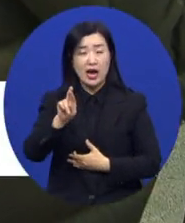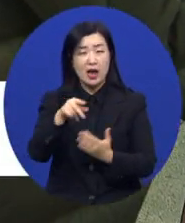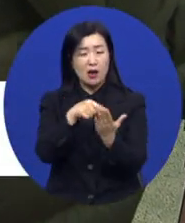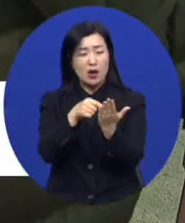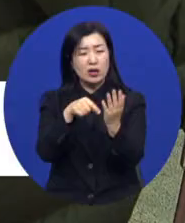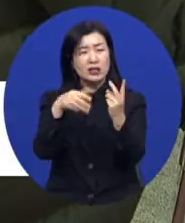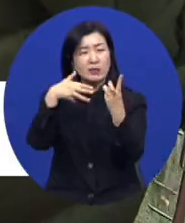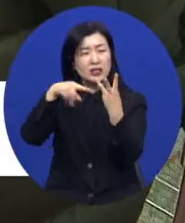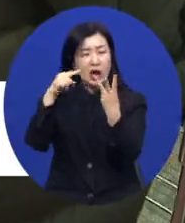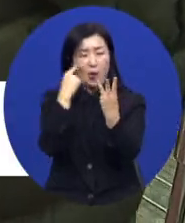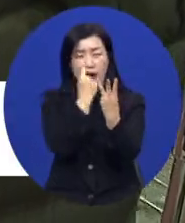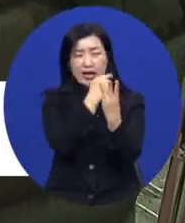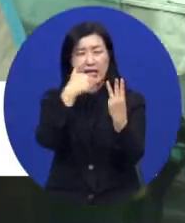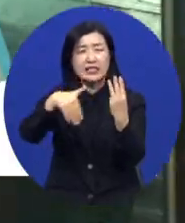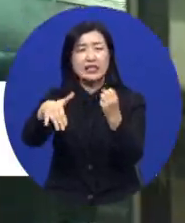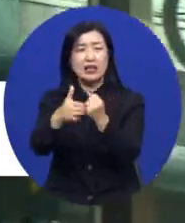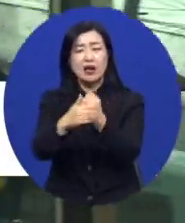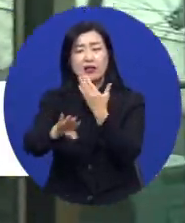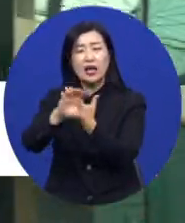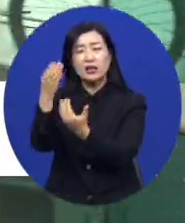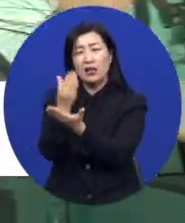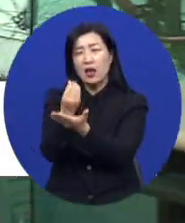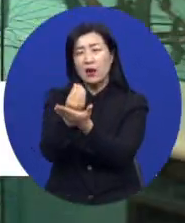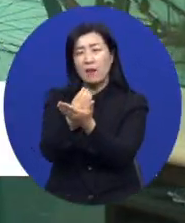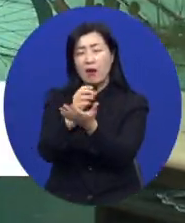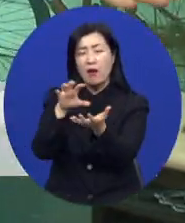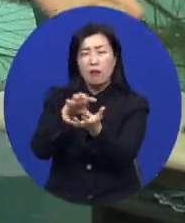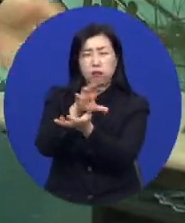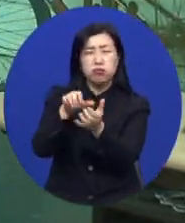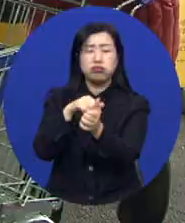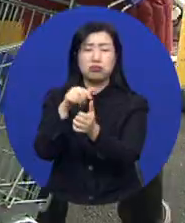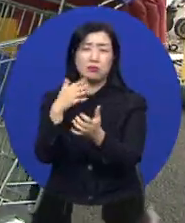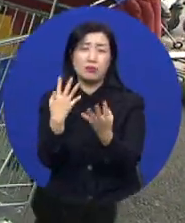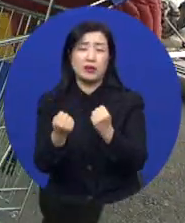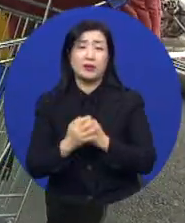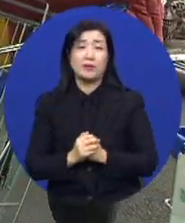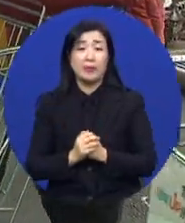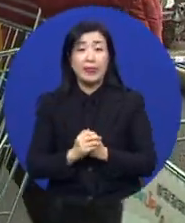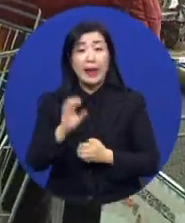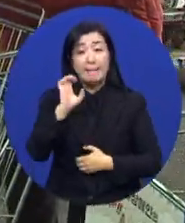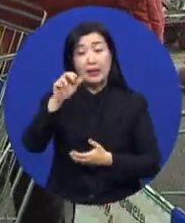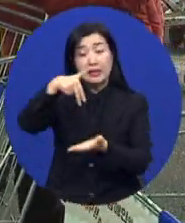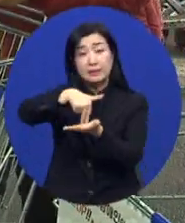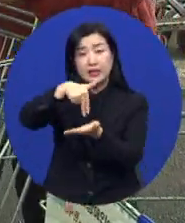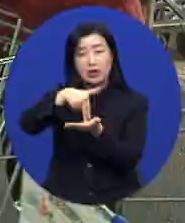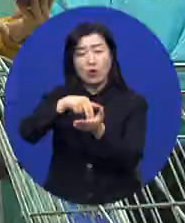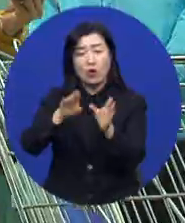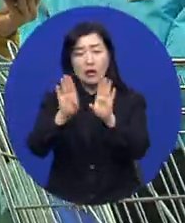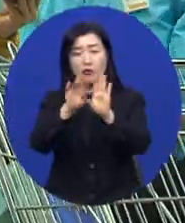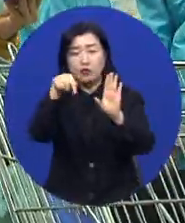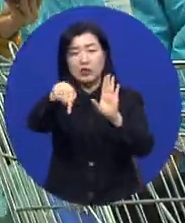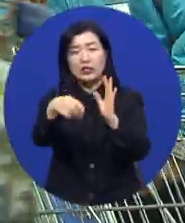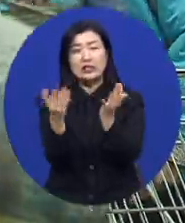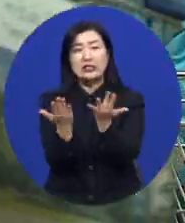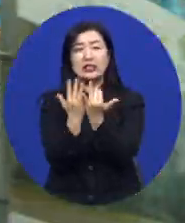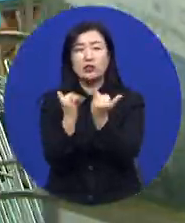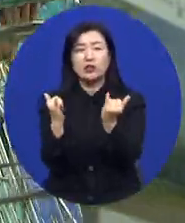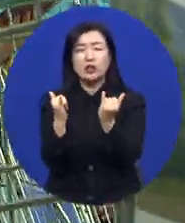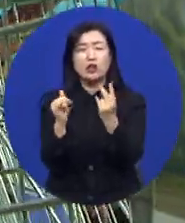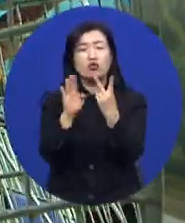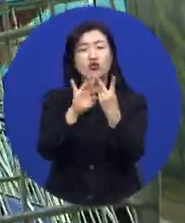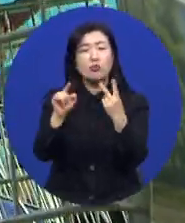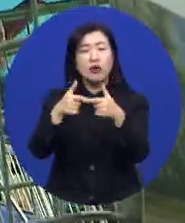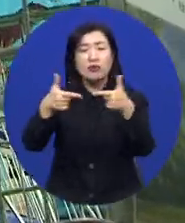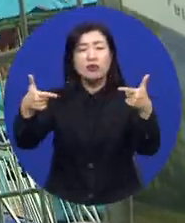기능이 없다 보니 다른 앱을 찾느라 혼선이 커졌습니다 마트 측도 입구에 배치한 직원들을 2배 이상